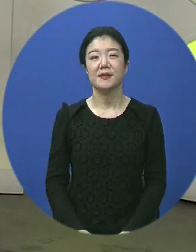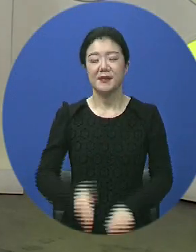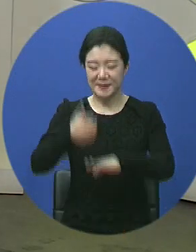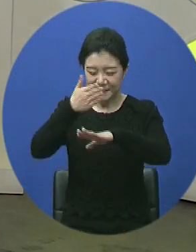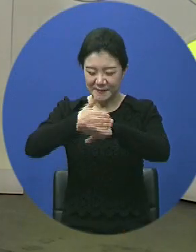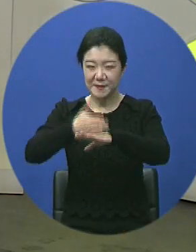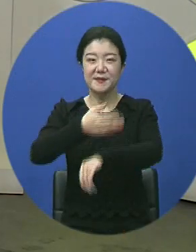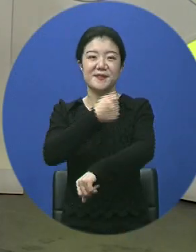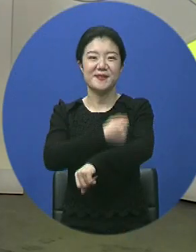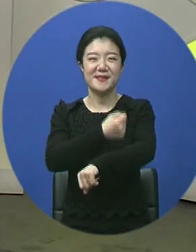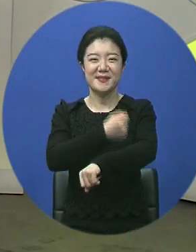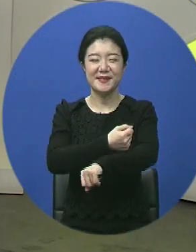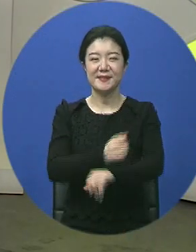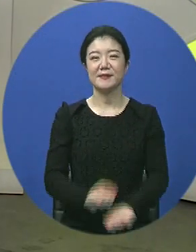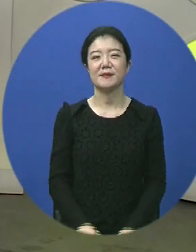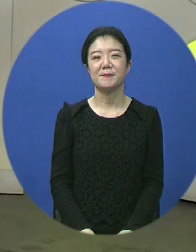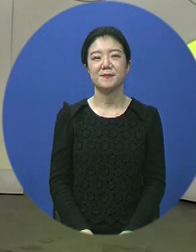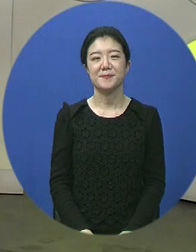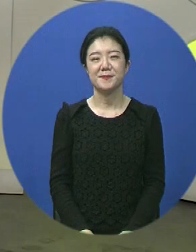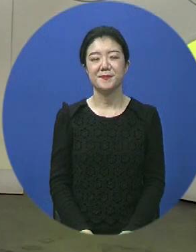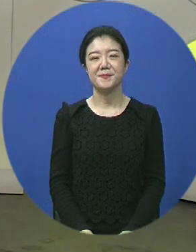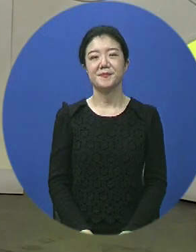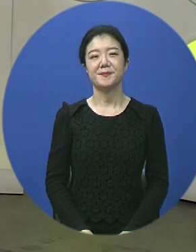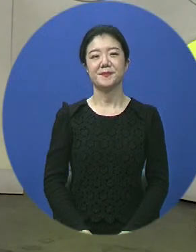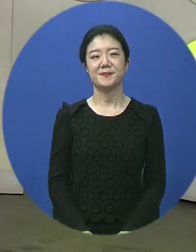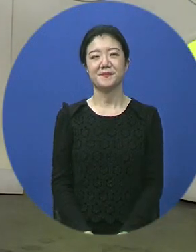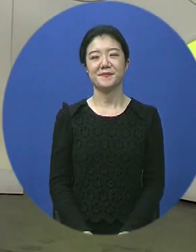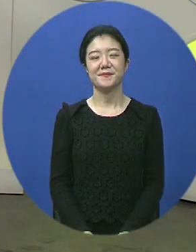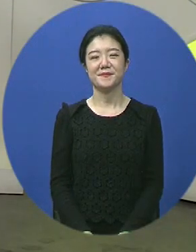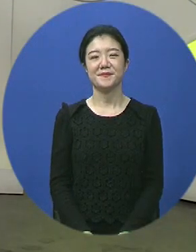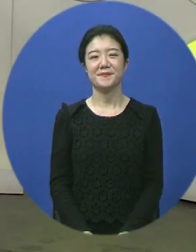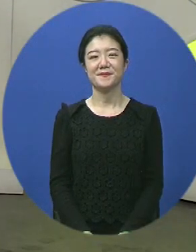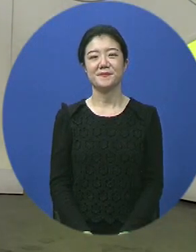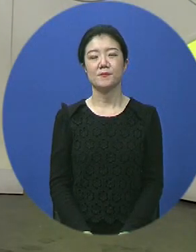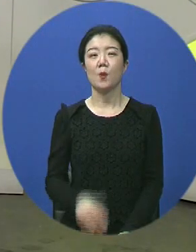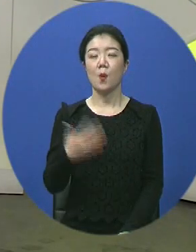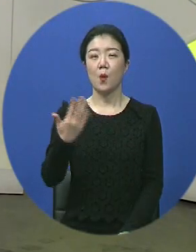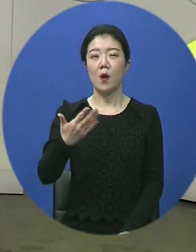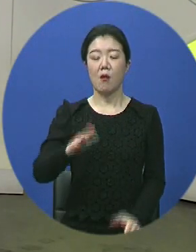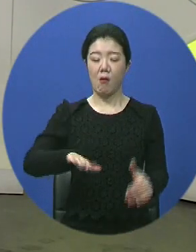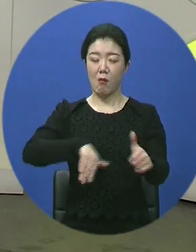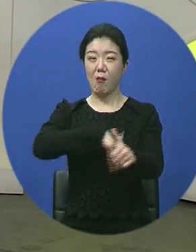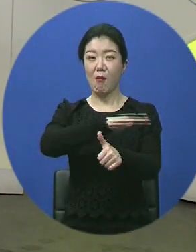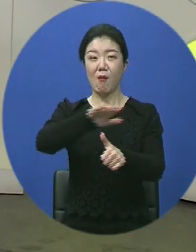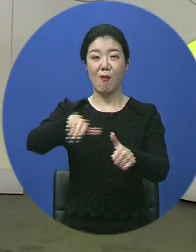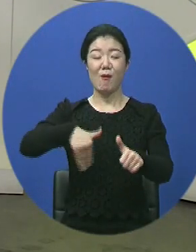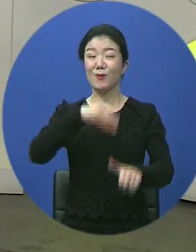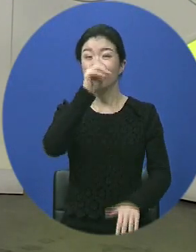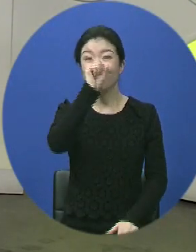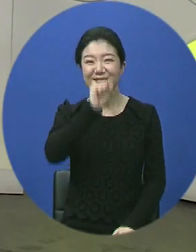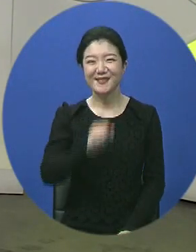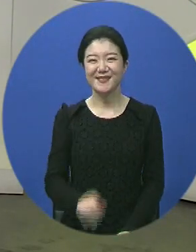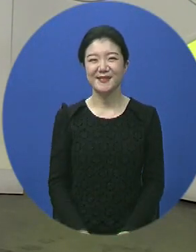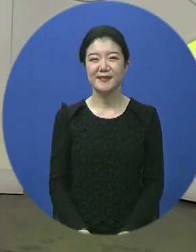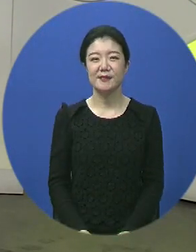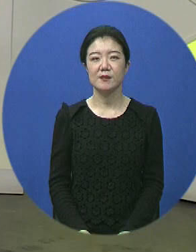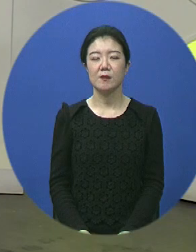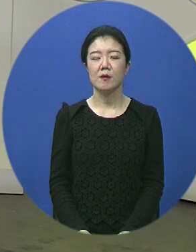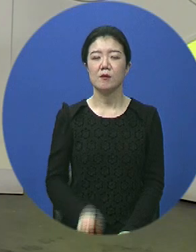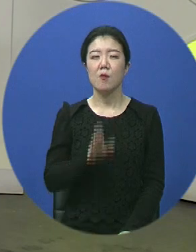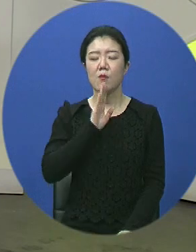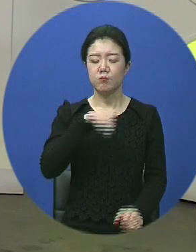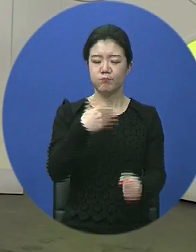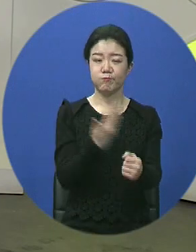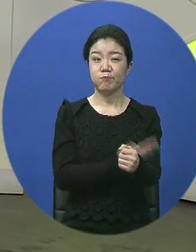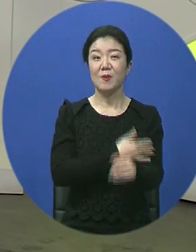오늘 수고하셨습니다. 네. 감사합니다. 네. 네. 네. 들어가시고요. 와, 벌써 아, 분위기가 그냥 너무너무 좋아졌어요. 유아 씨가 실력